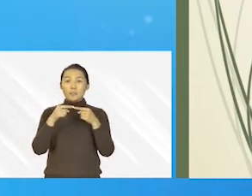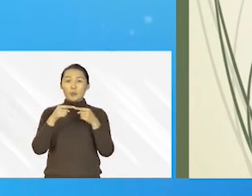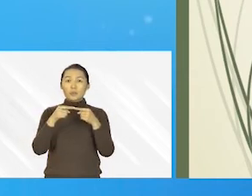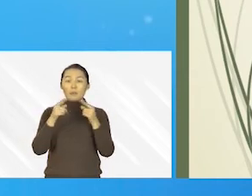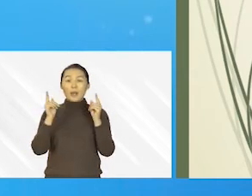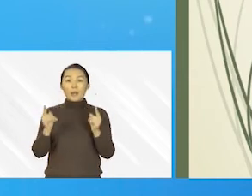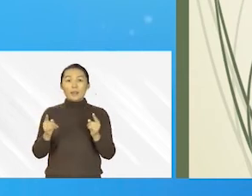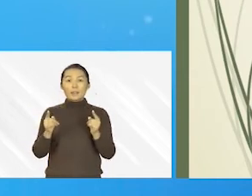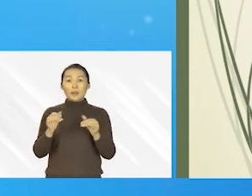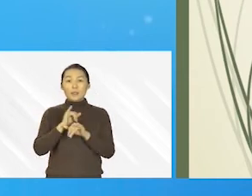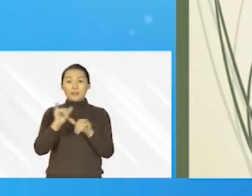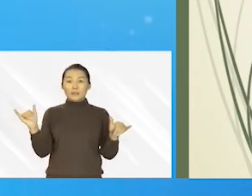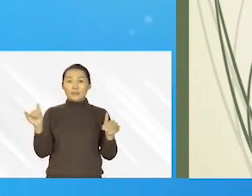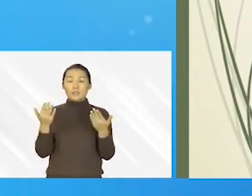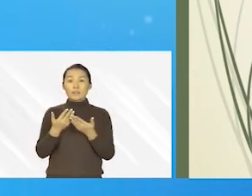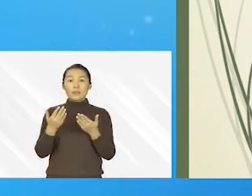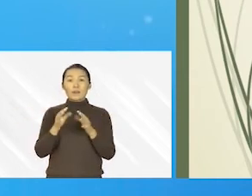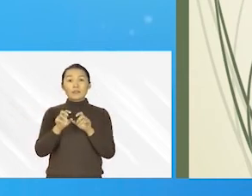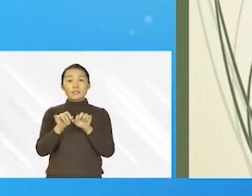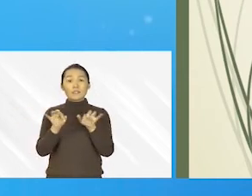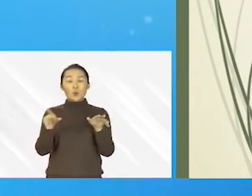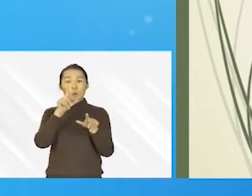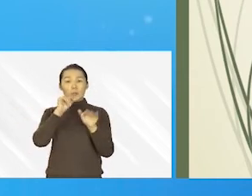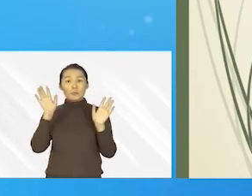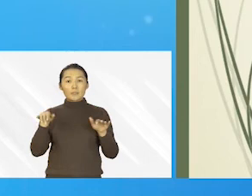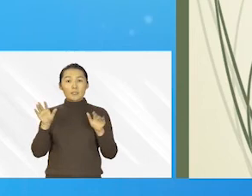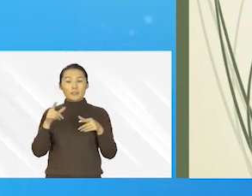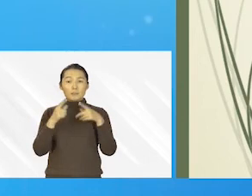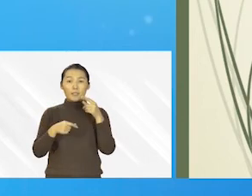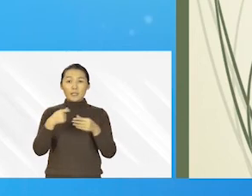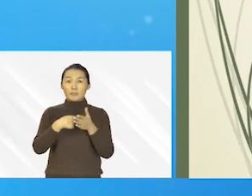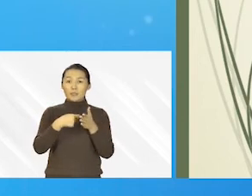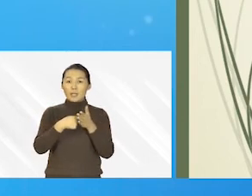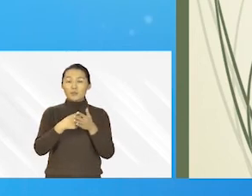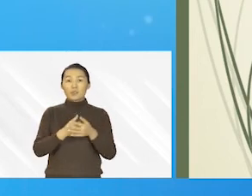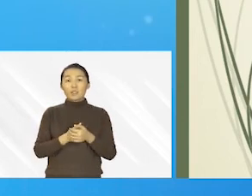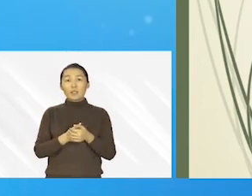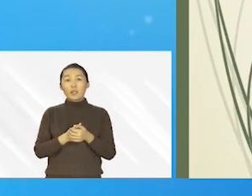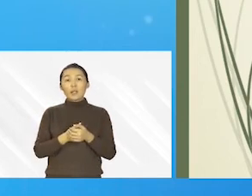развития. Таковы насекомые, птицы, млекопитающие. Темп роста у